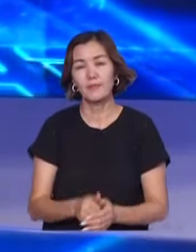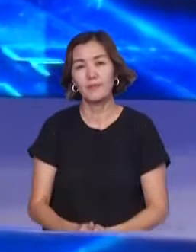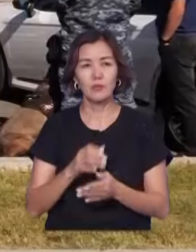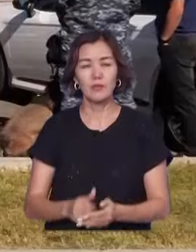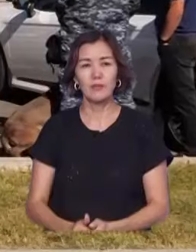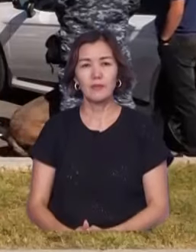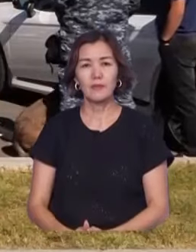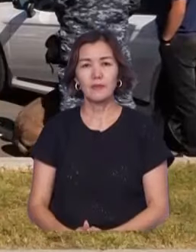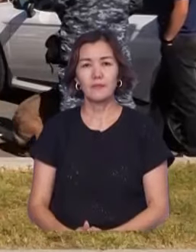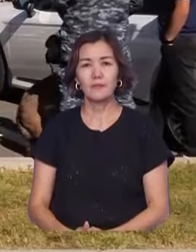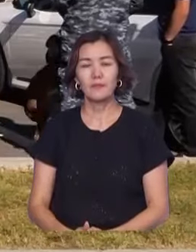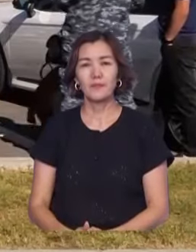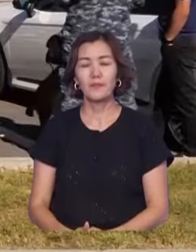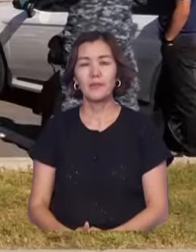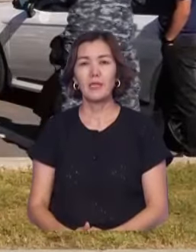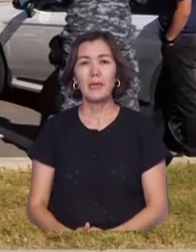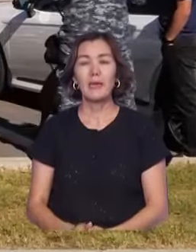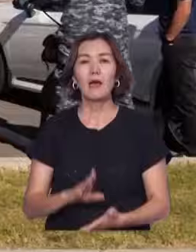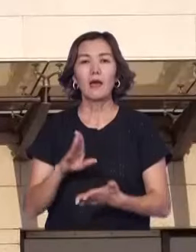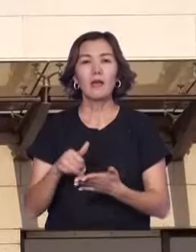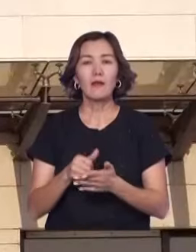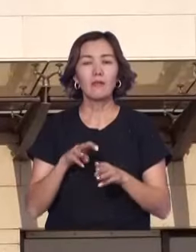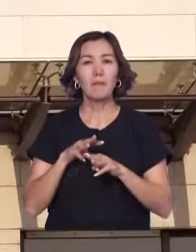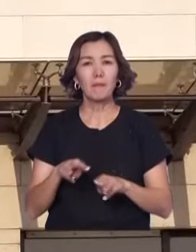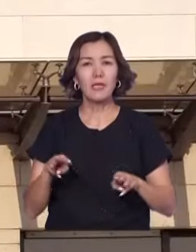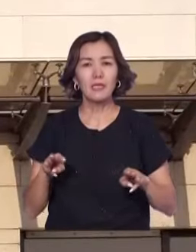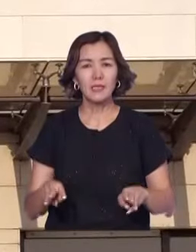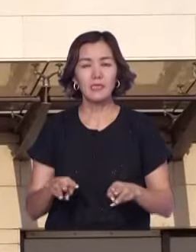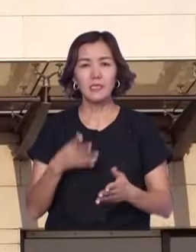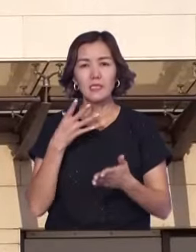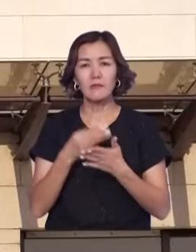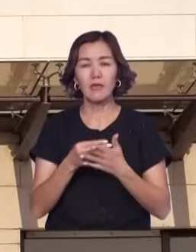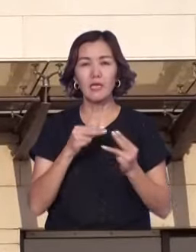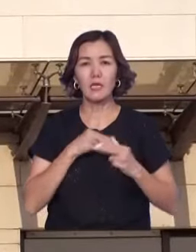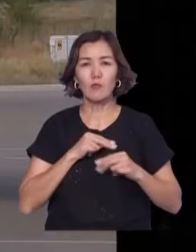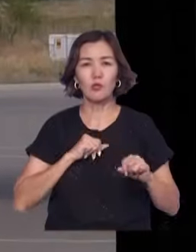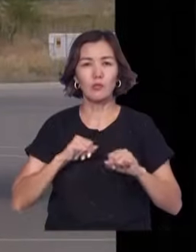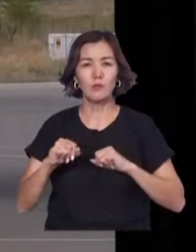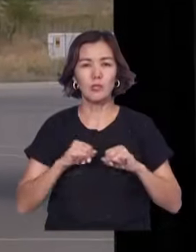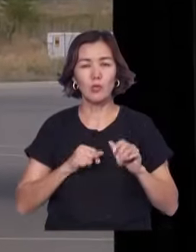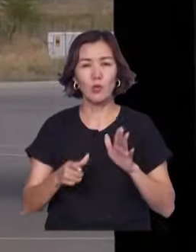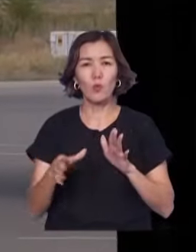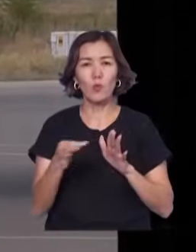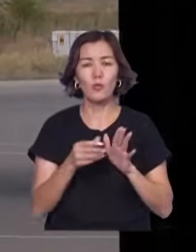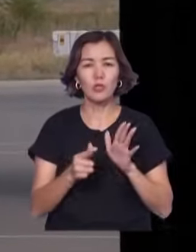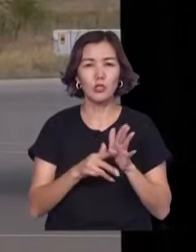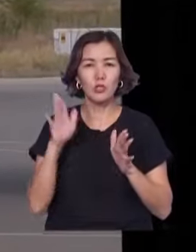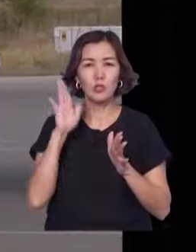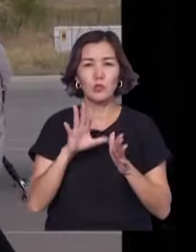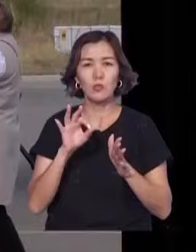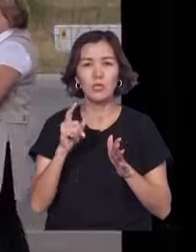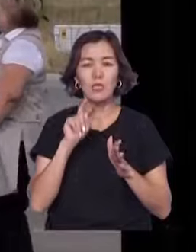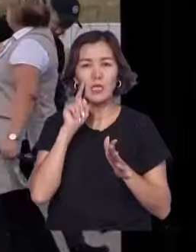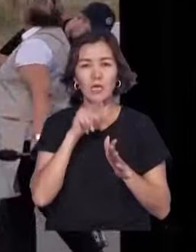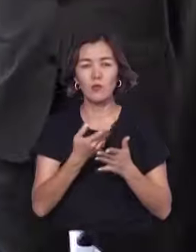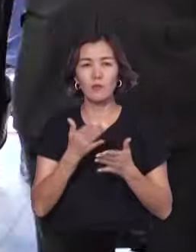группа. Премьер-министр Казахстана Олжас Бектенов в рамках своей рабочей поездки в область Жетысу ознакомился с